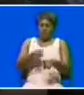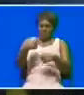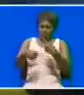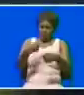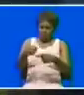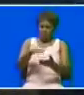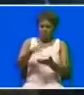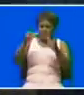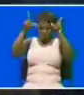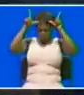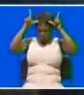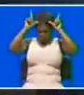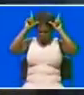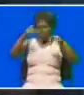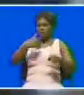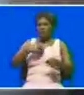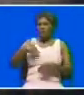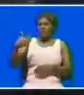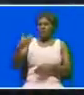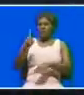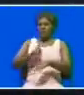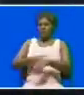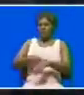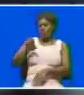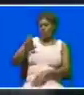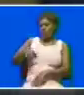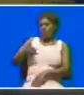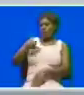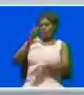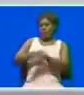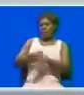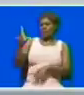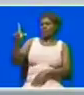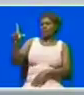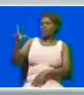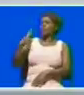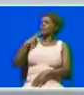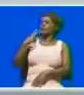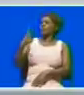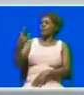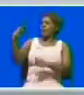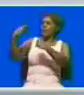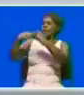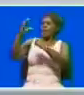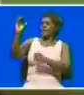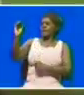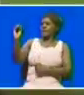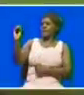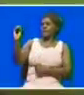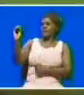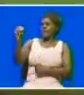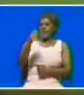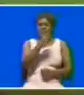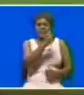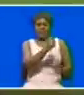kuongeza idadi ya ng'ombe wake. Kila siku Njeri anapata lita 280 za maziwa.